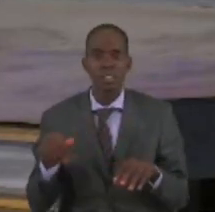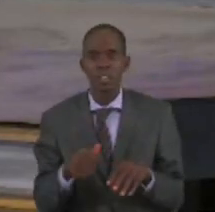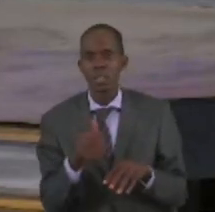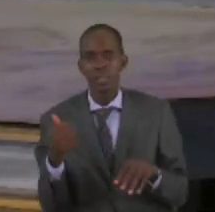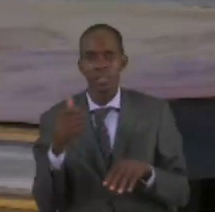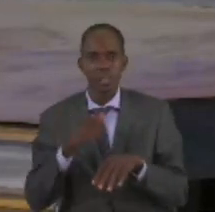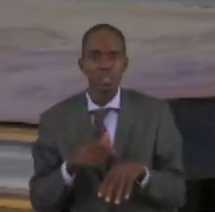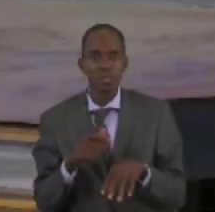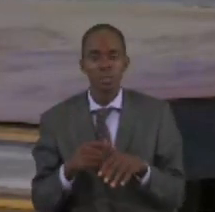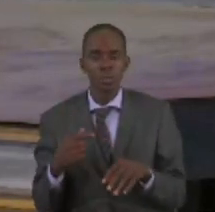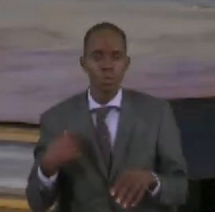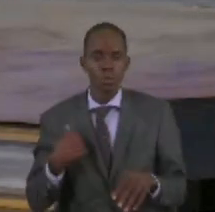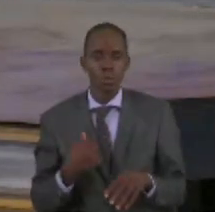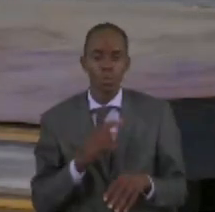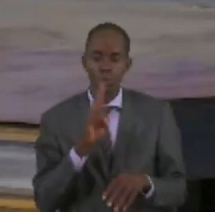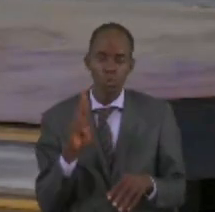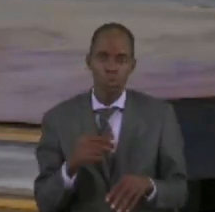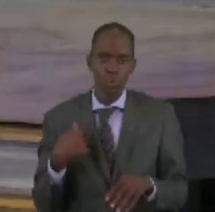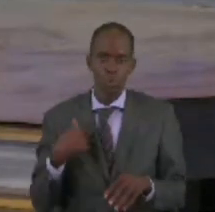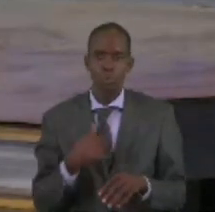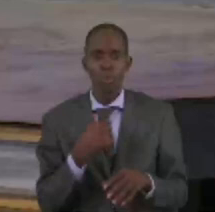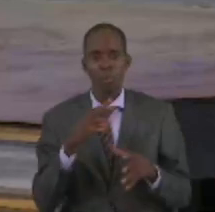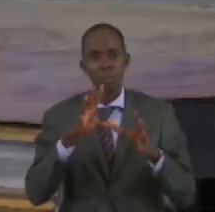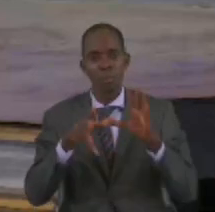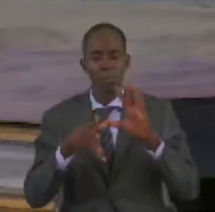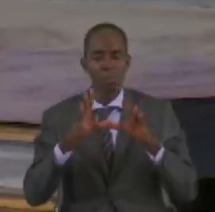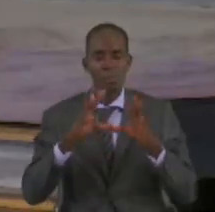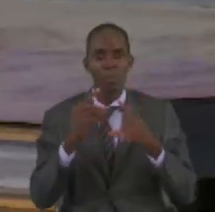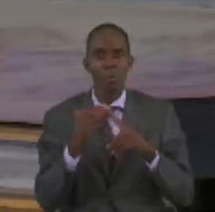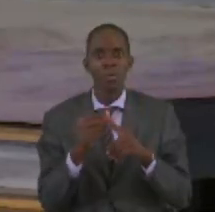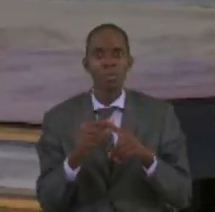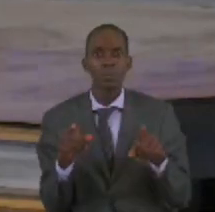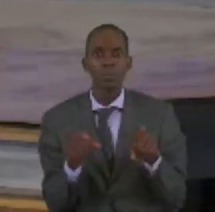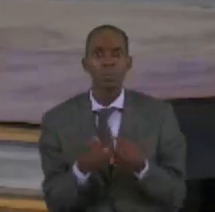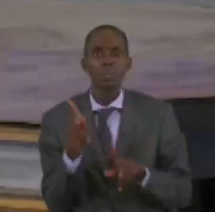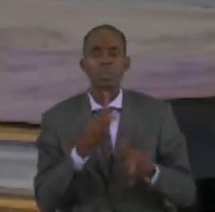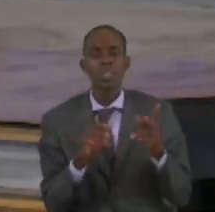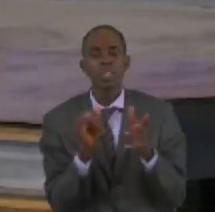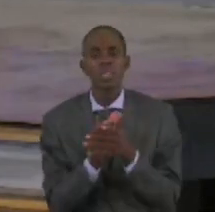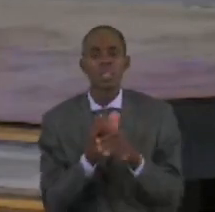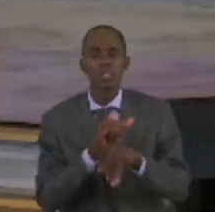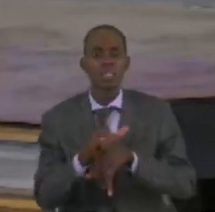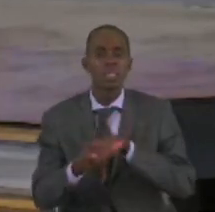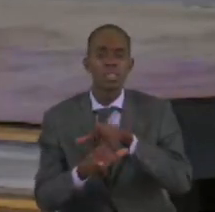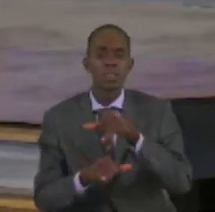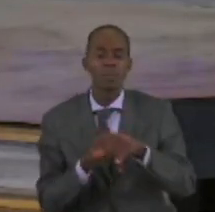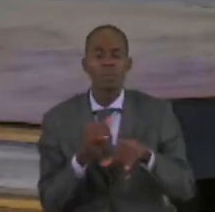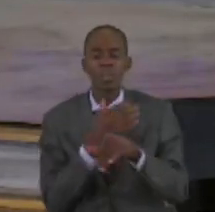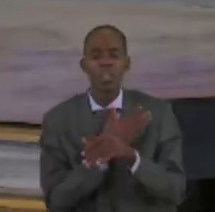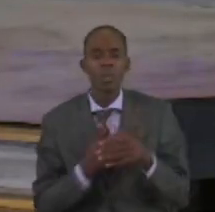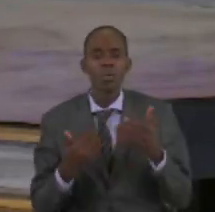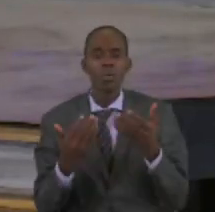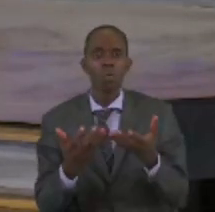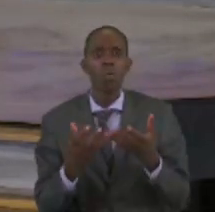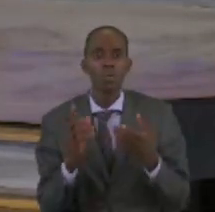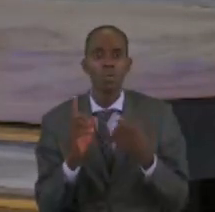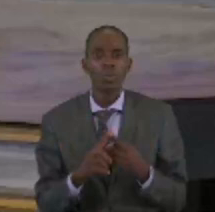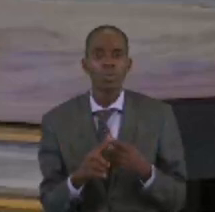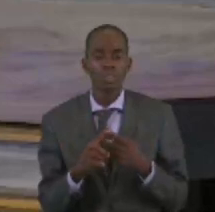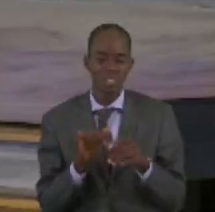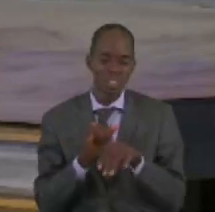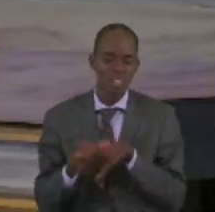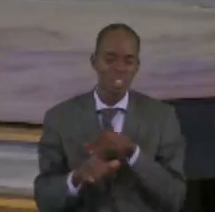politiciens. Jamais, en effet, nous n'avons usé de paroles flatteuses comme les gens qui séduisent et